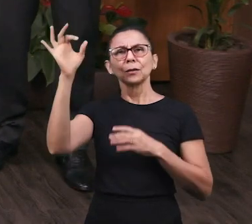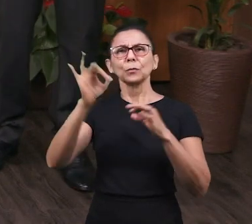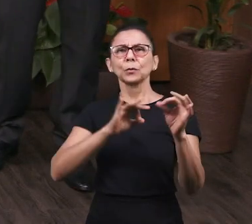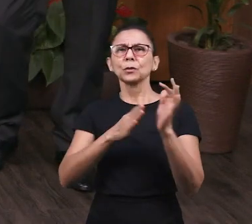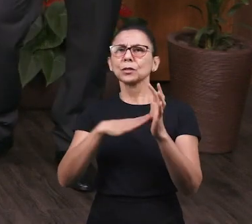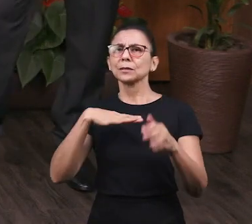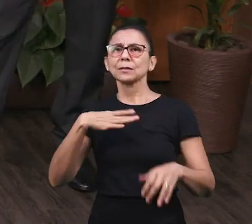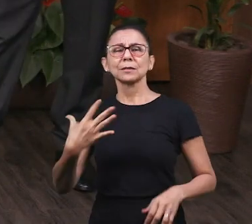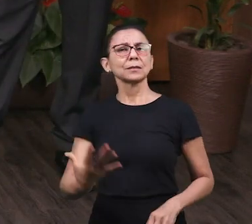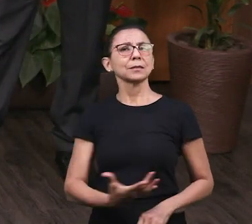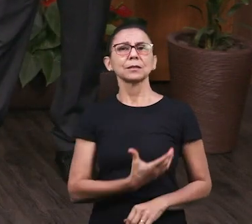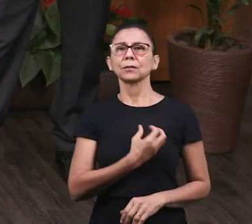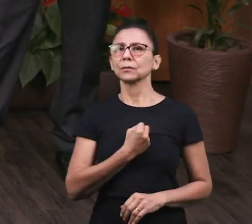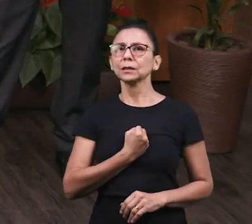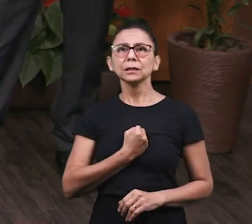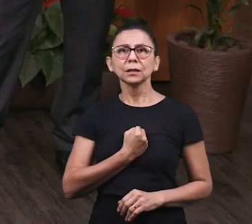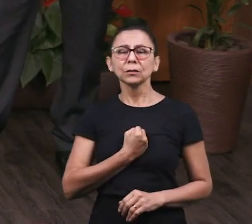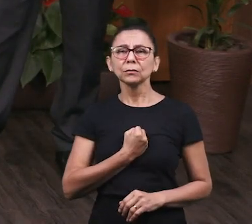qui